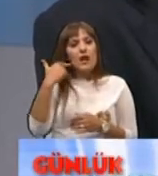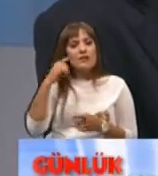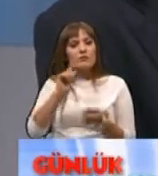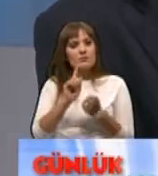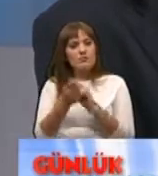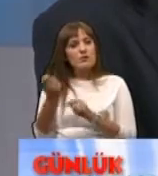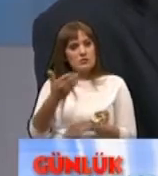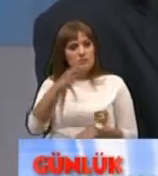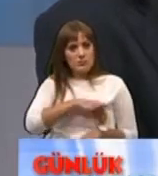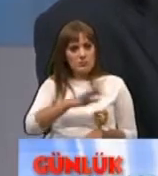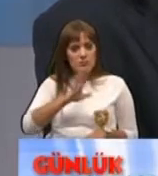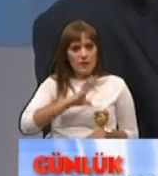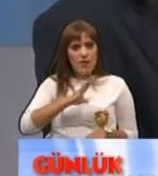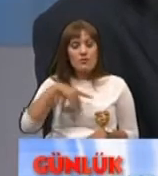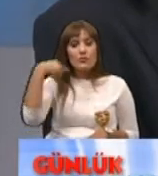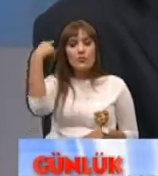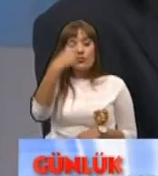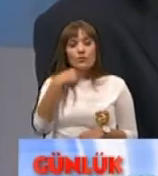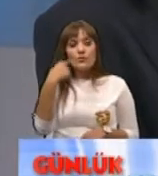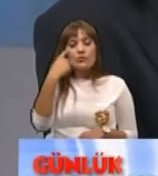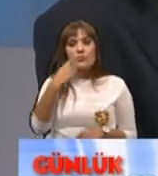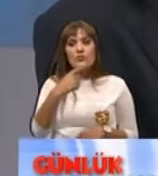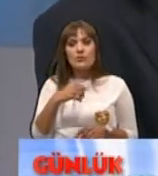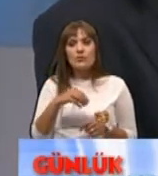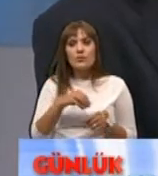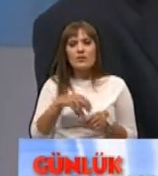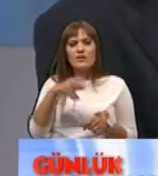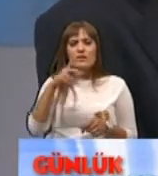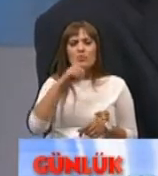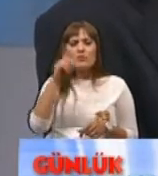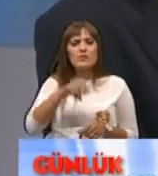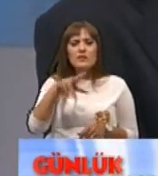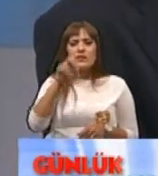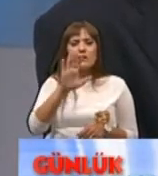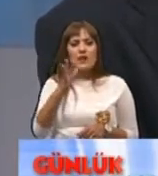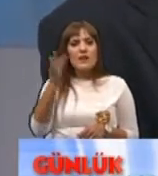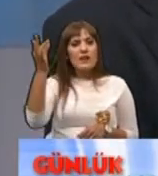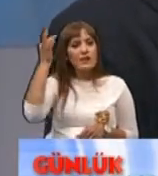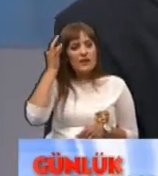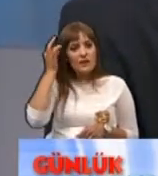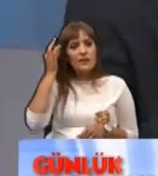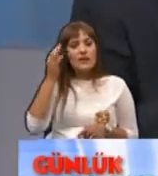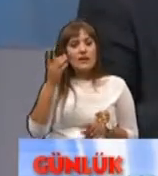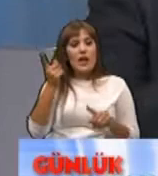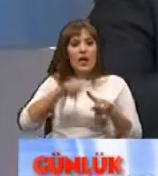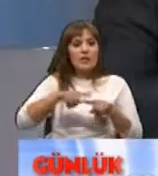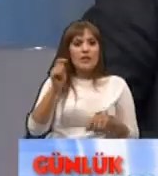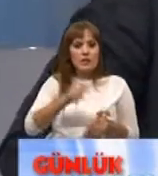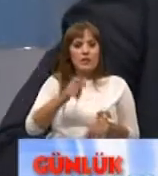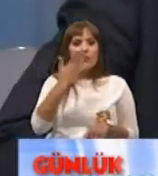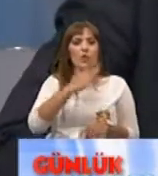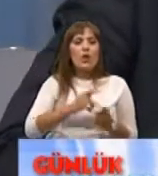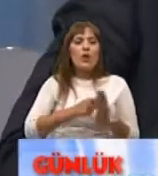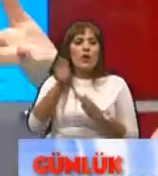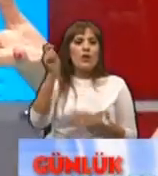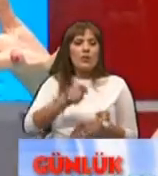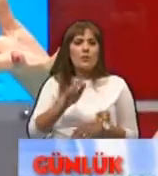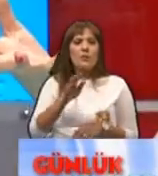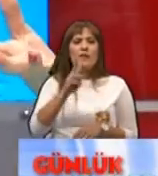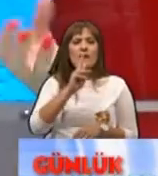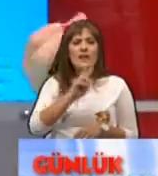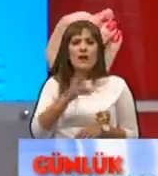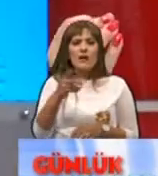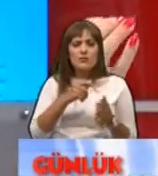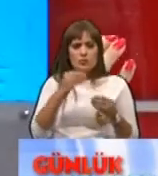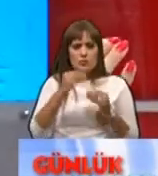yarıyor. %80'e kadar kıla etkili ve yok ediyor. Ama galiba renk